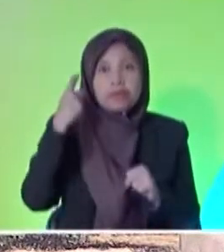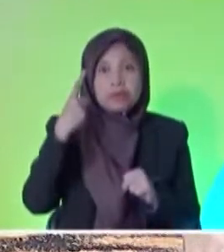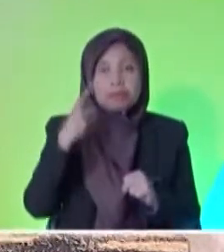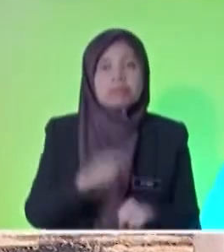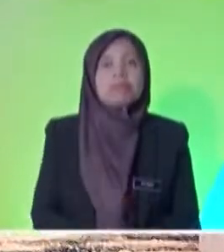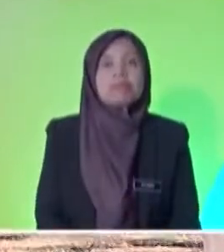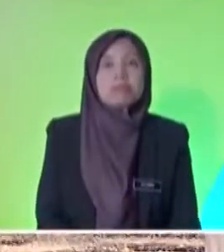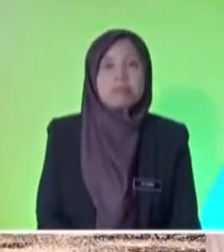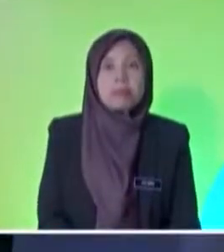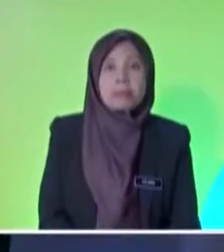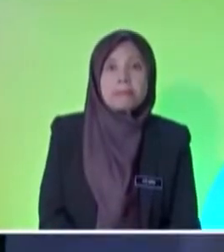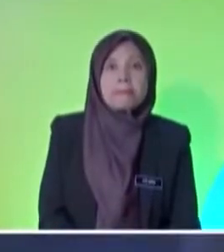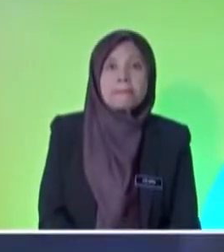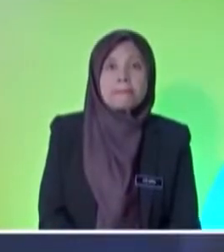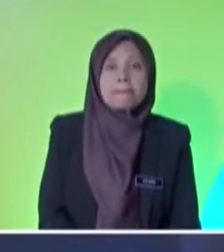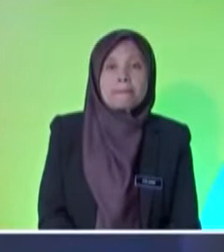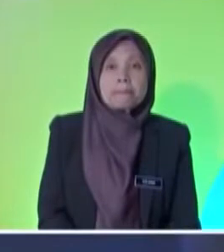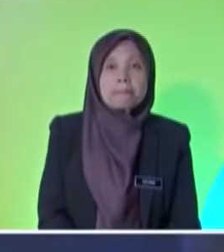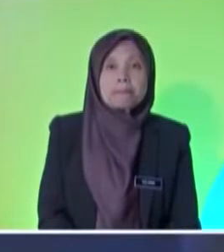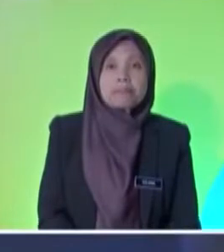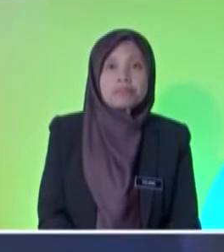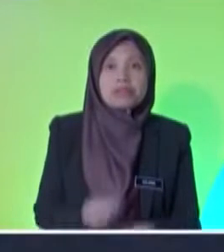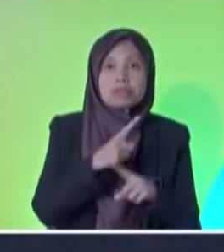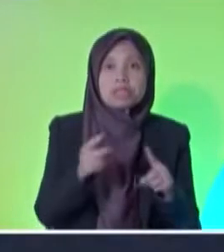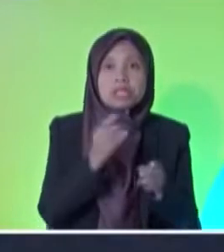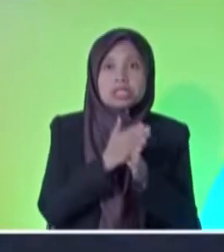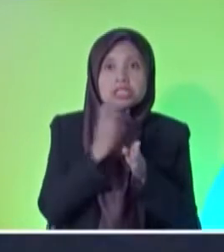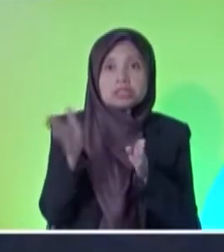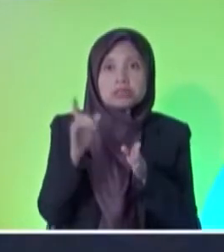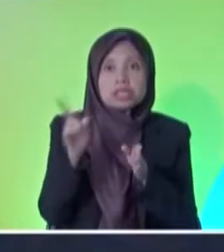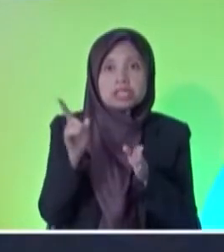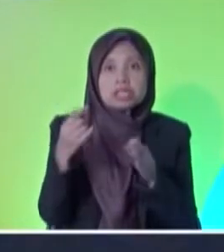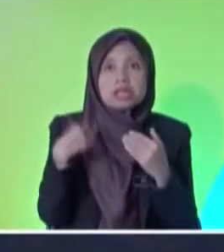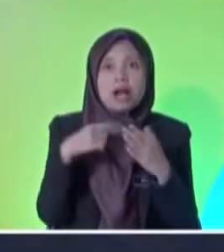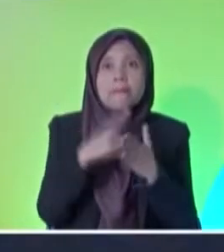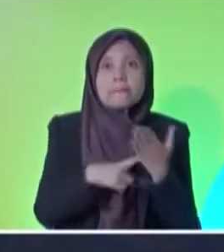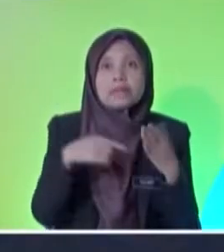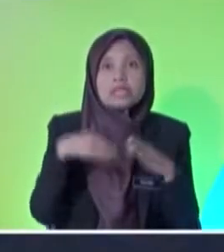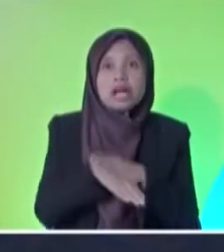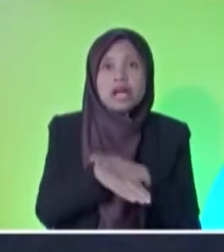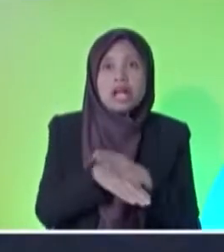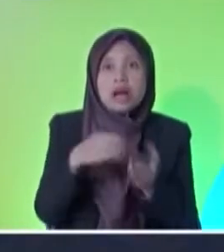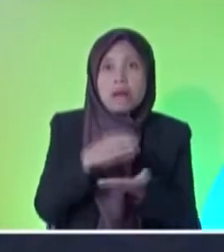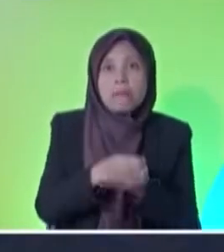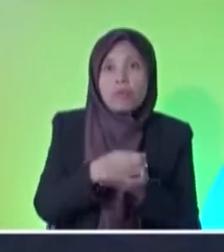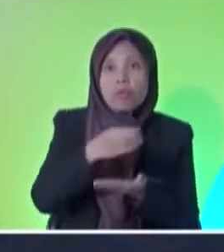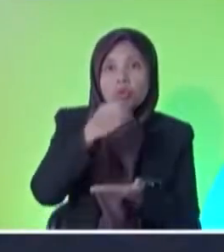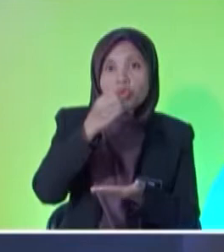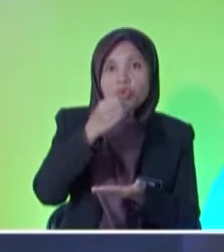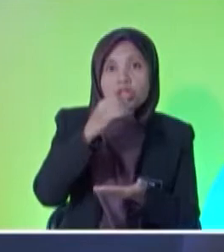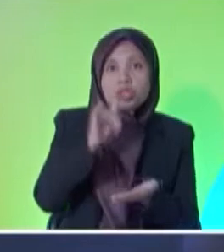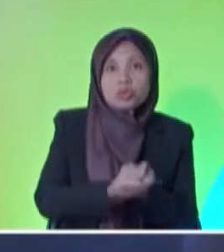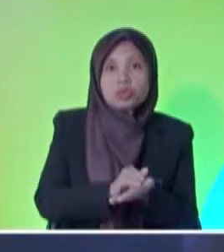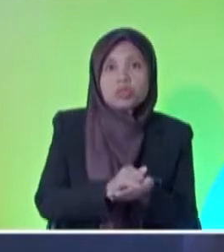alhamdulillah tapi yang sudah sana tuh dalam botol topi Ah ini enak Ci